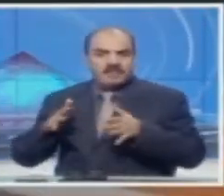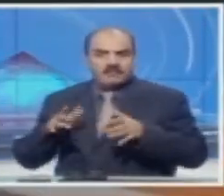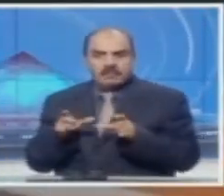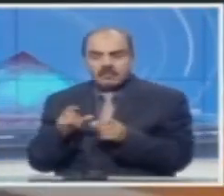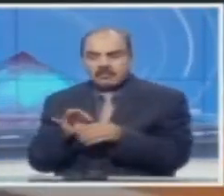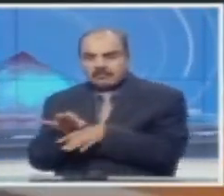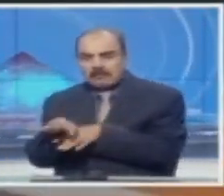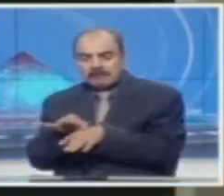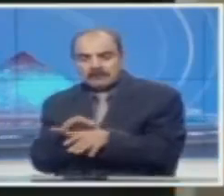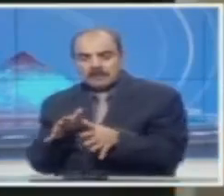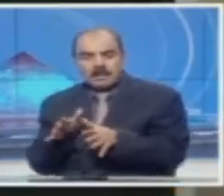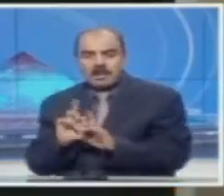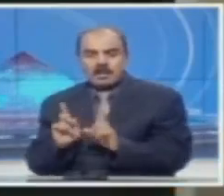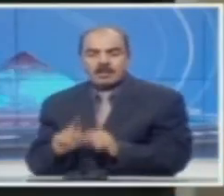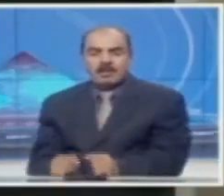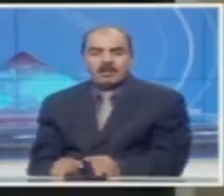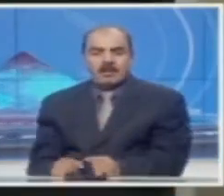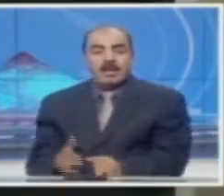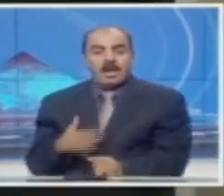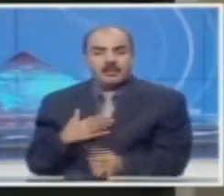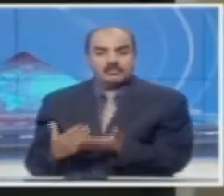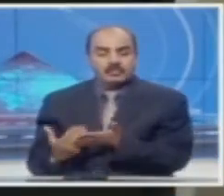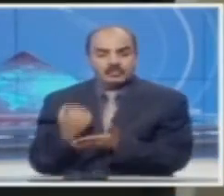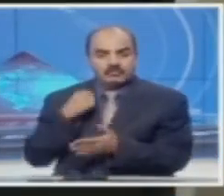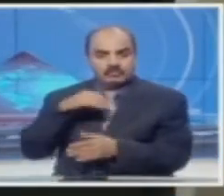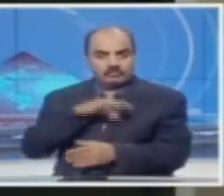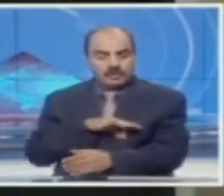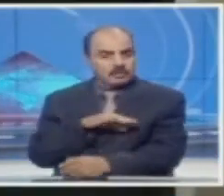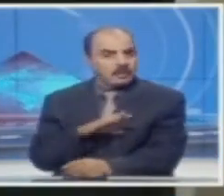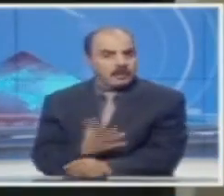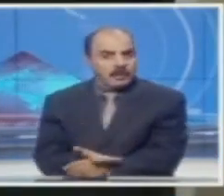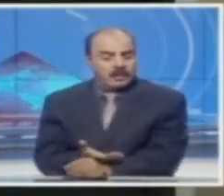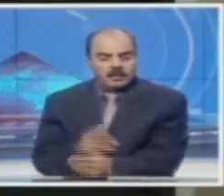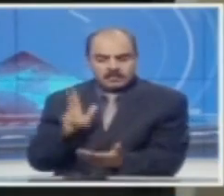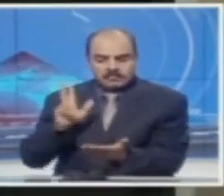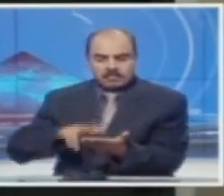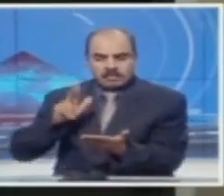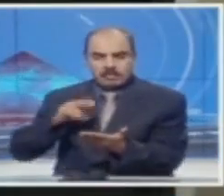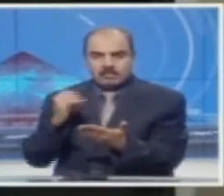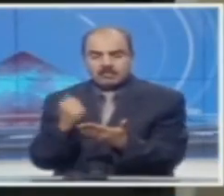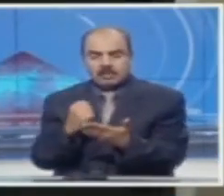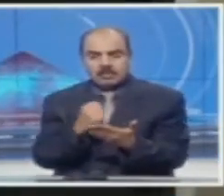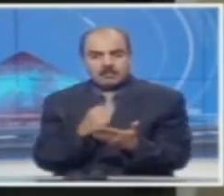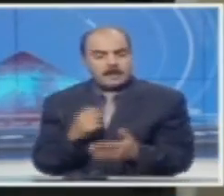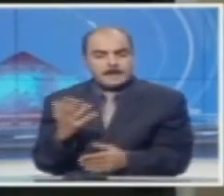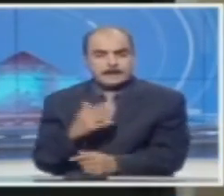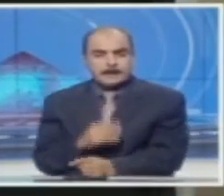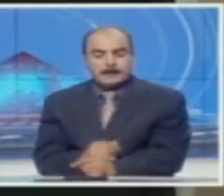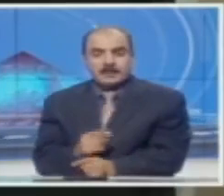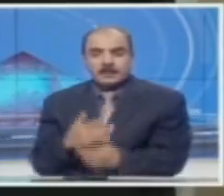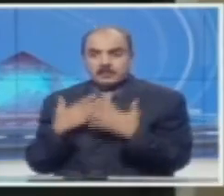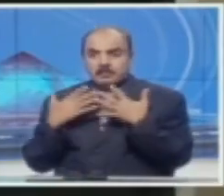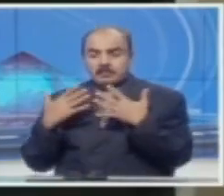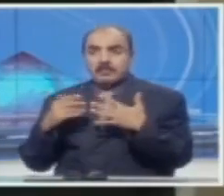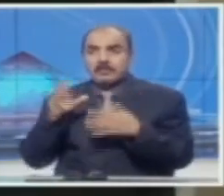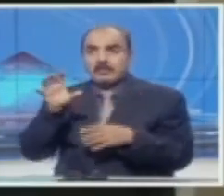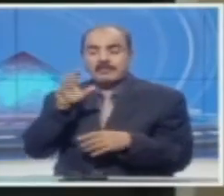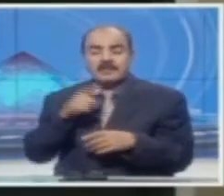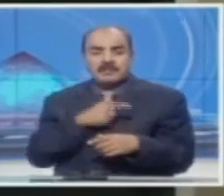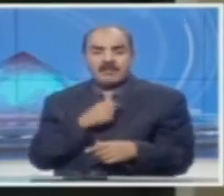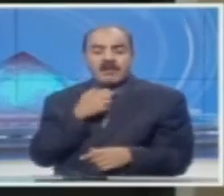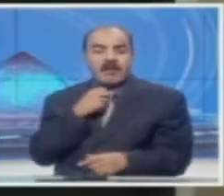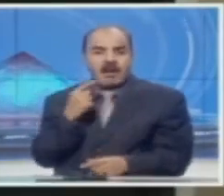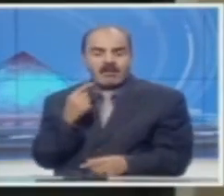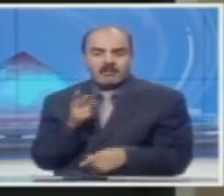طبي يحدث له. الحصول على الاعتماد معايير السياحة العلاجية ما بين جهار وتيموس هيساعد في تقديم